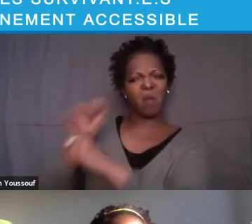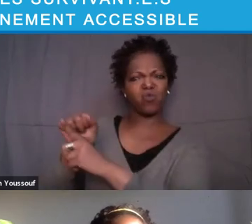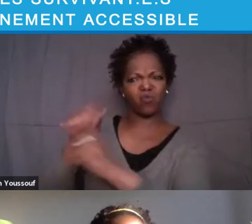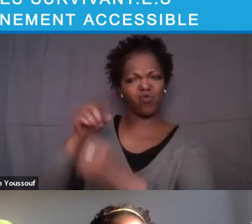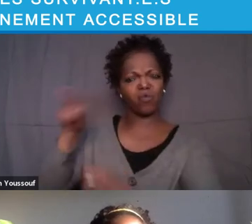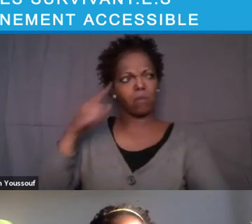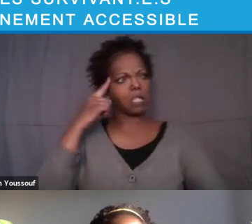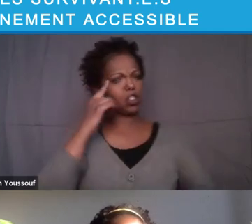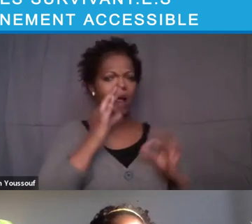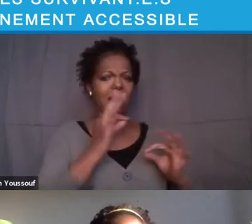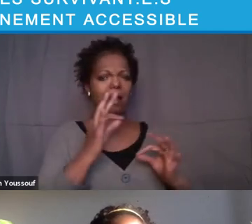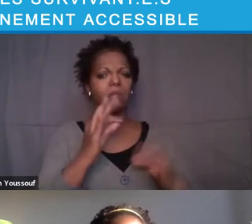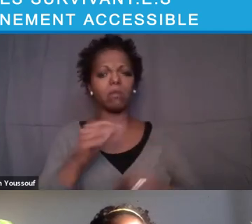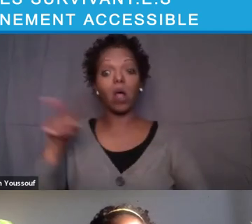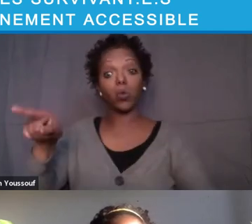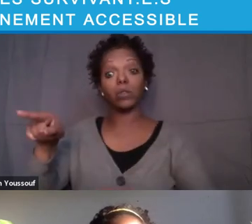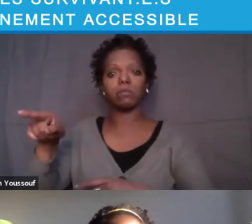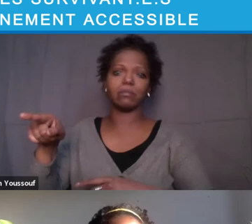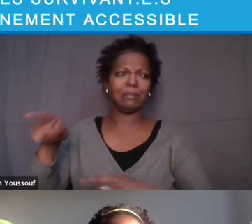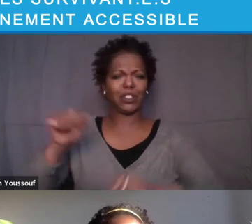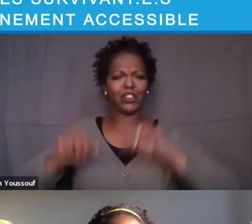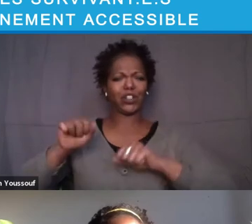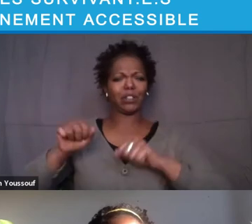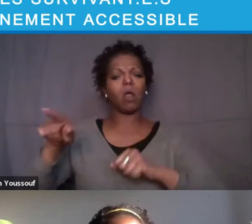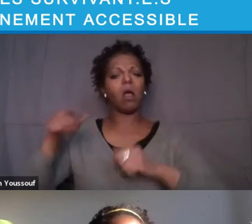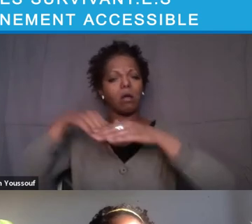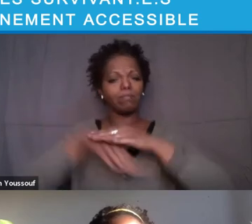exemple, ils les augmentent à chaque année, c'est de l'abus financier.